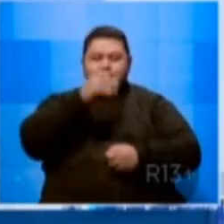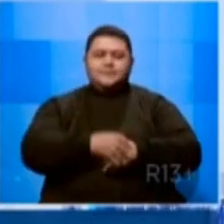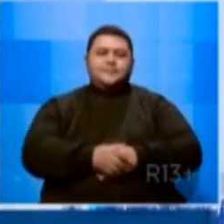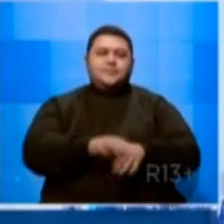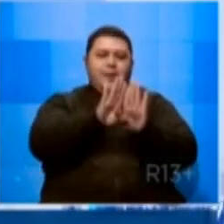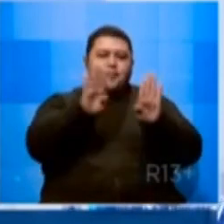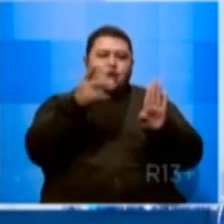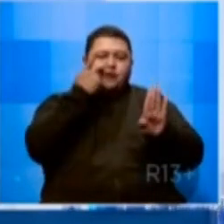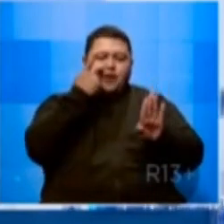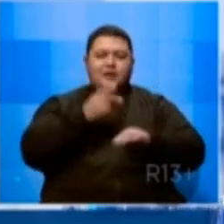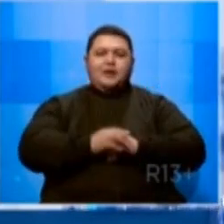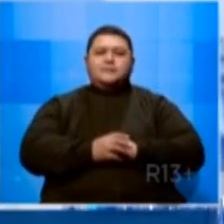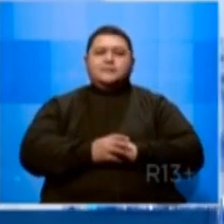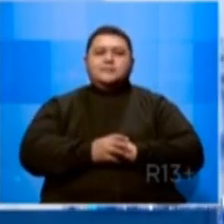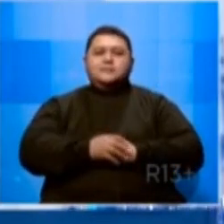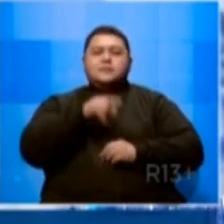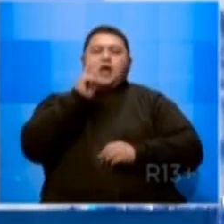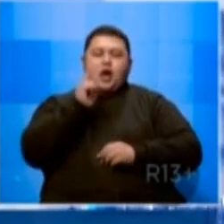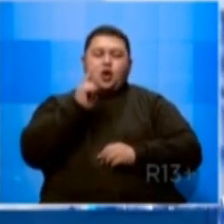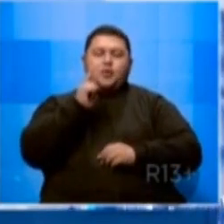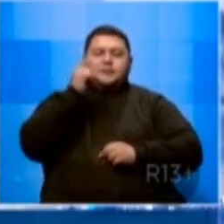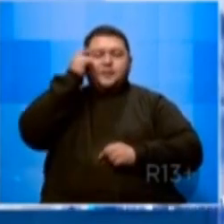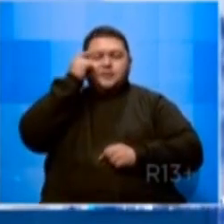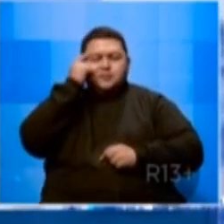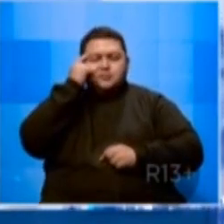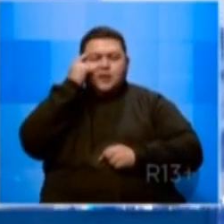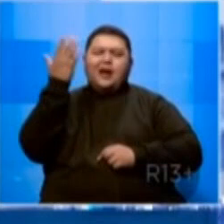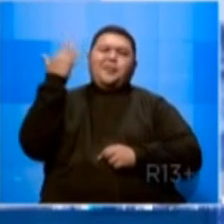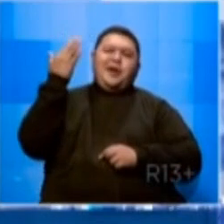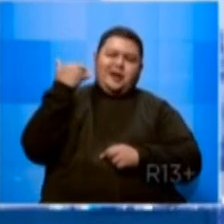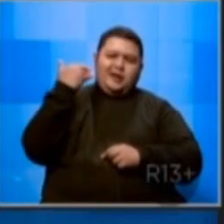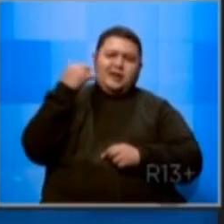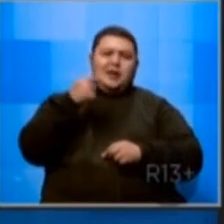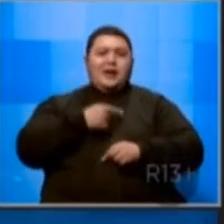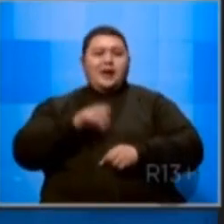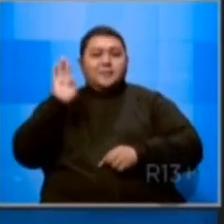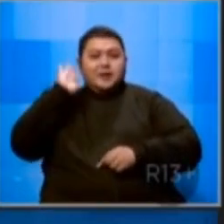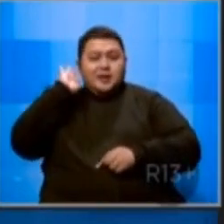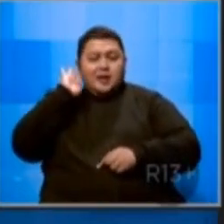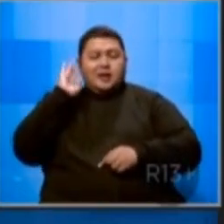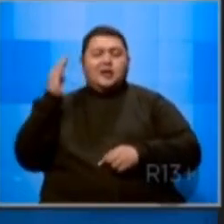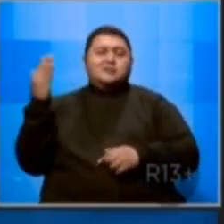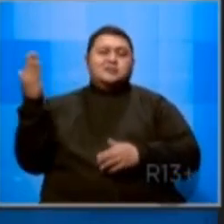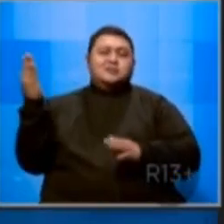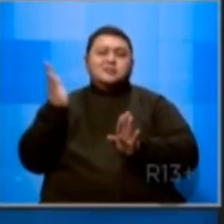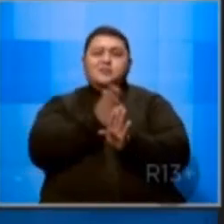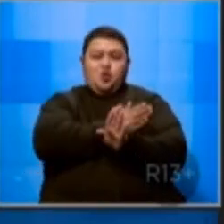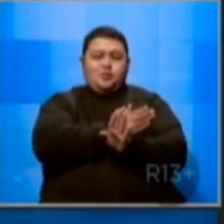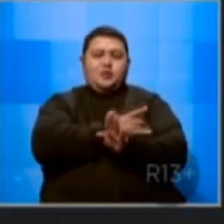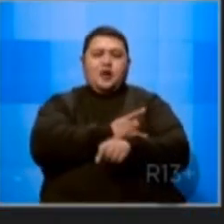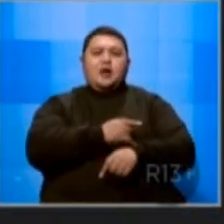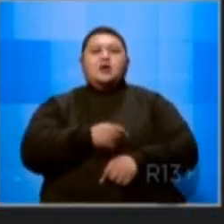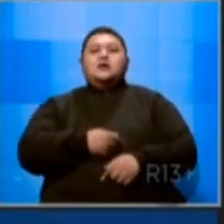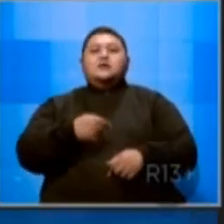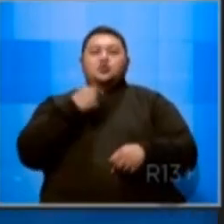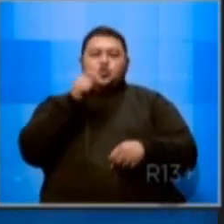kalau kita kembali ke momentum di sana itu yang kami dengar dari lain kami itu bahwa dia mempunyai hati